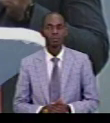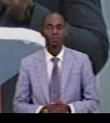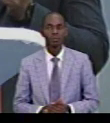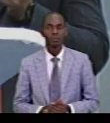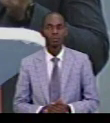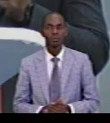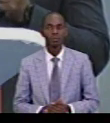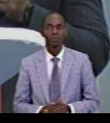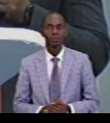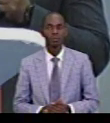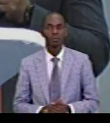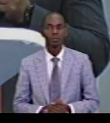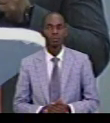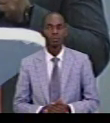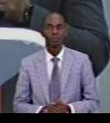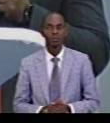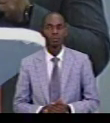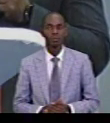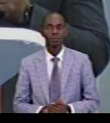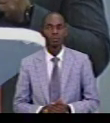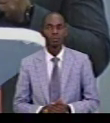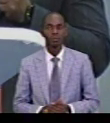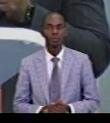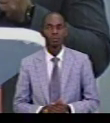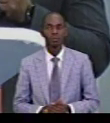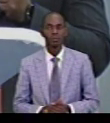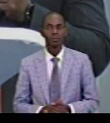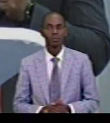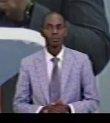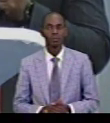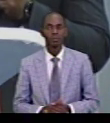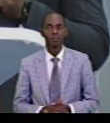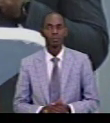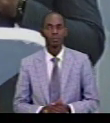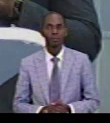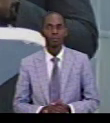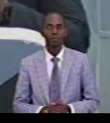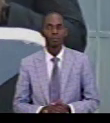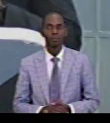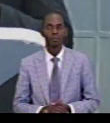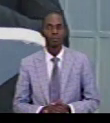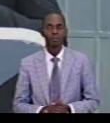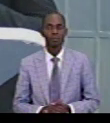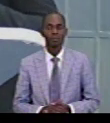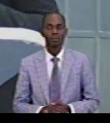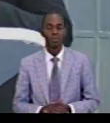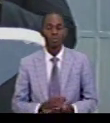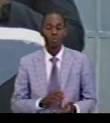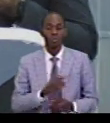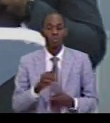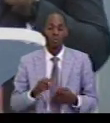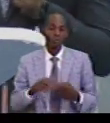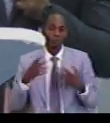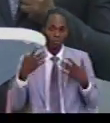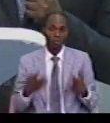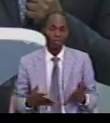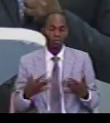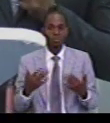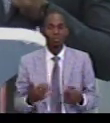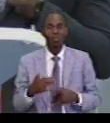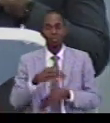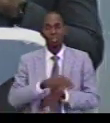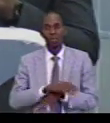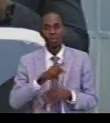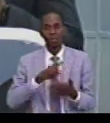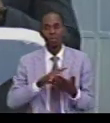l'arbre là-bas pour une information très importante. When we finish tonight's program, all the